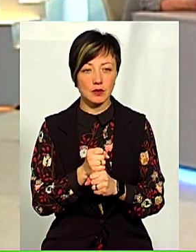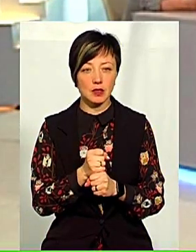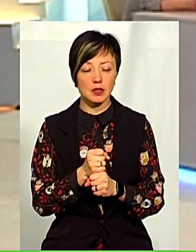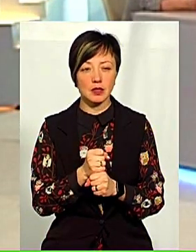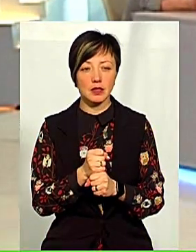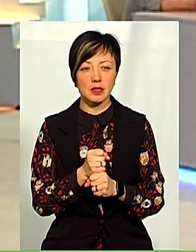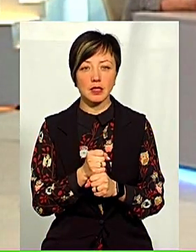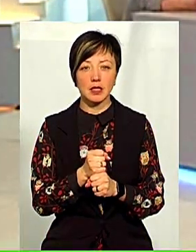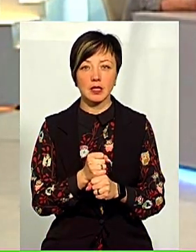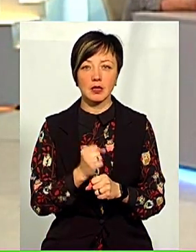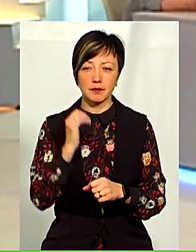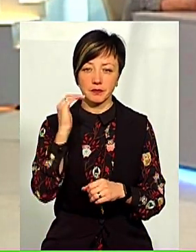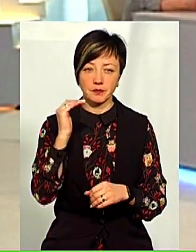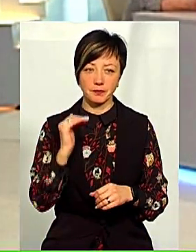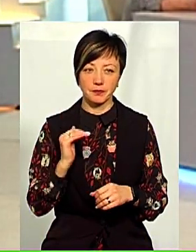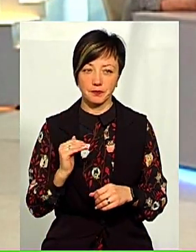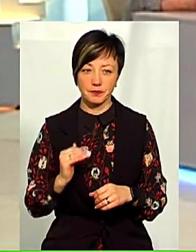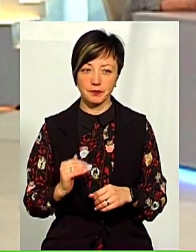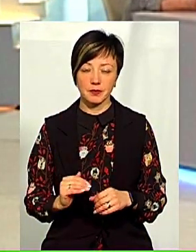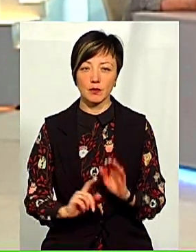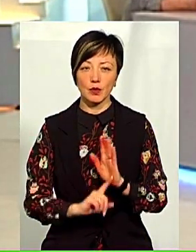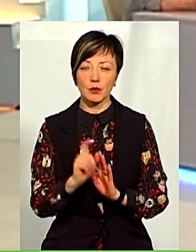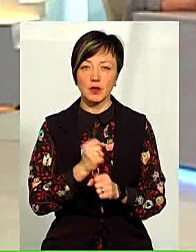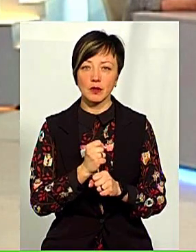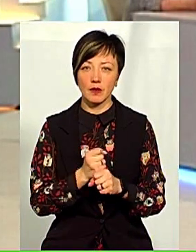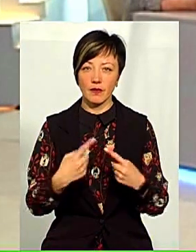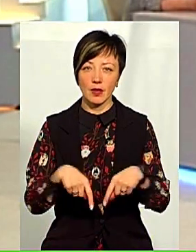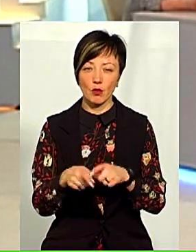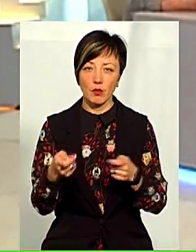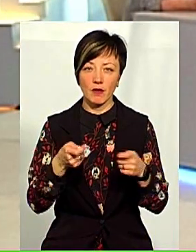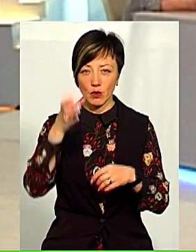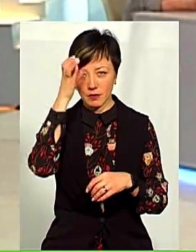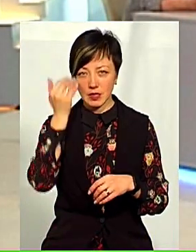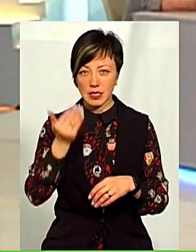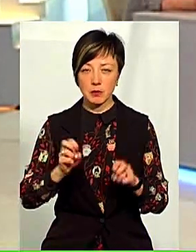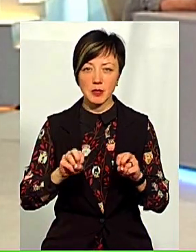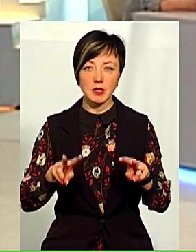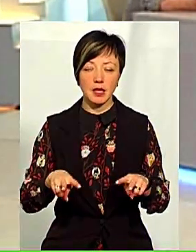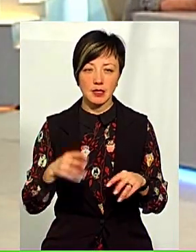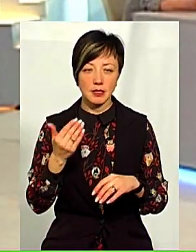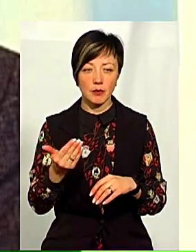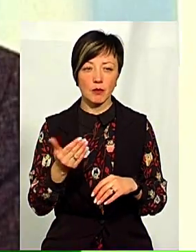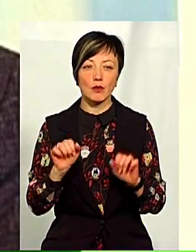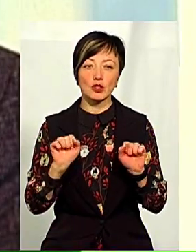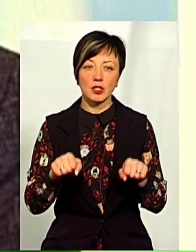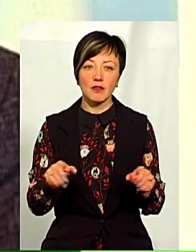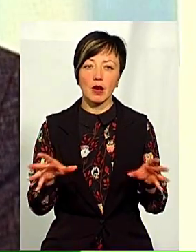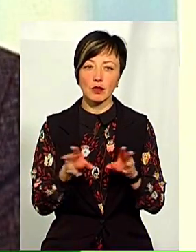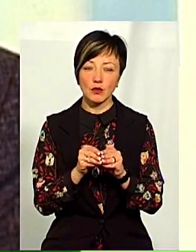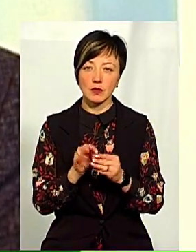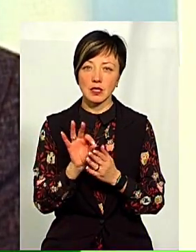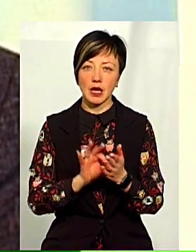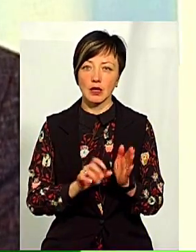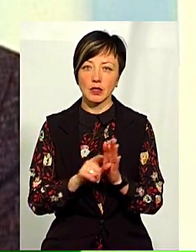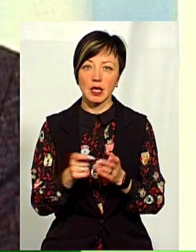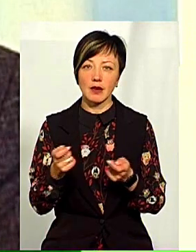із зверху донизу. Так? Так. Спочатку ми будемо працювати з відділами управління освіти, з їхніми спеціалістами, ну, можливо, разом і зразу з